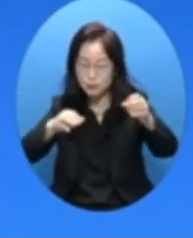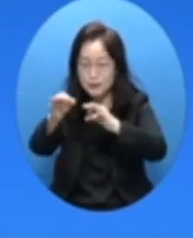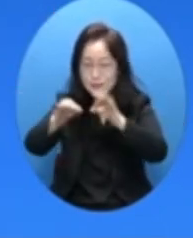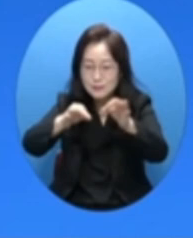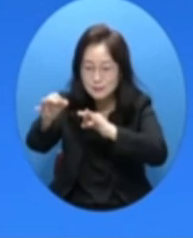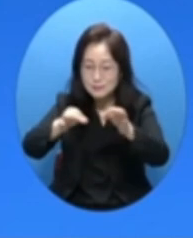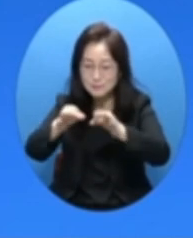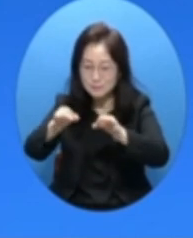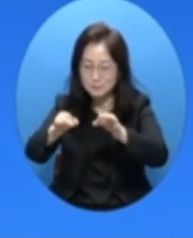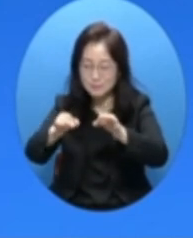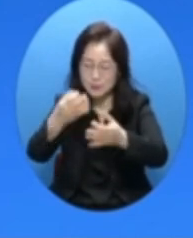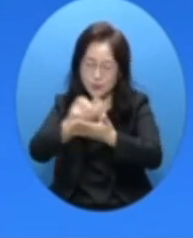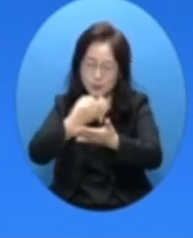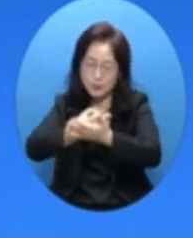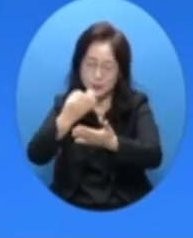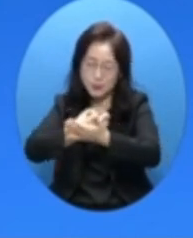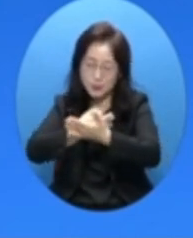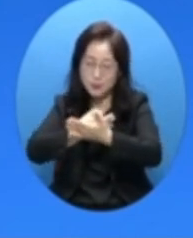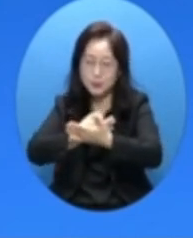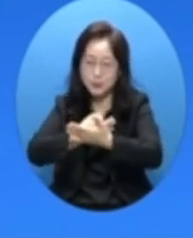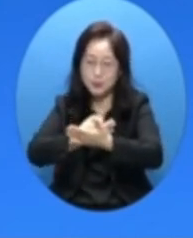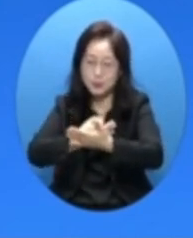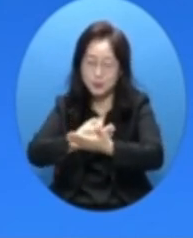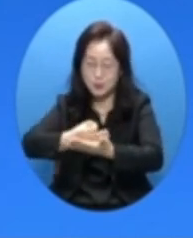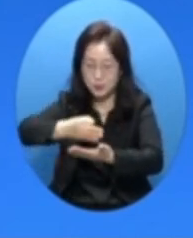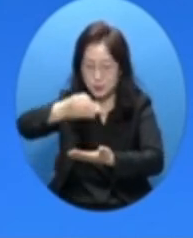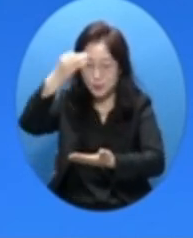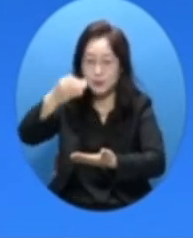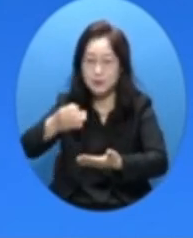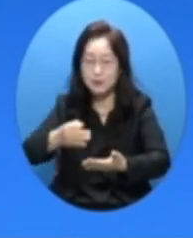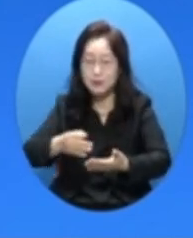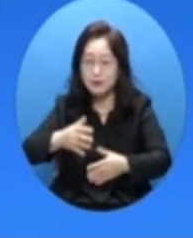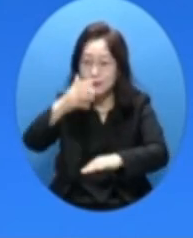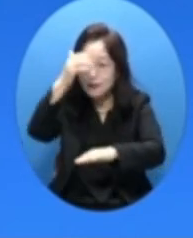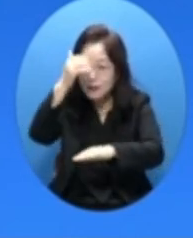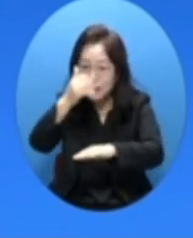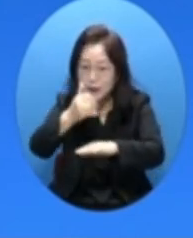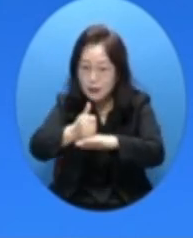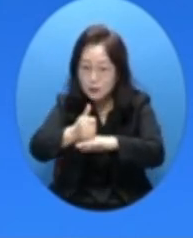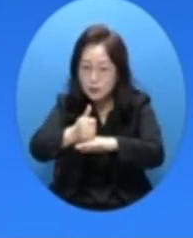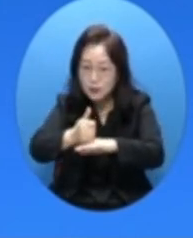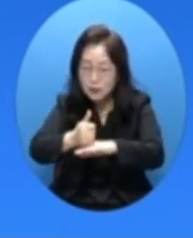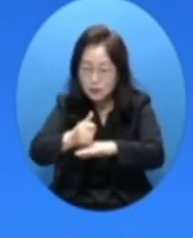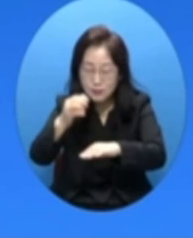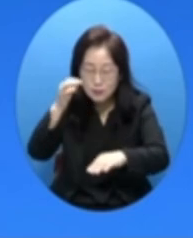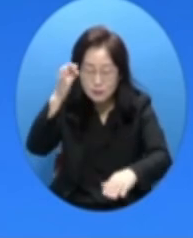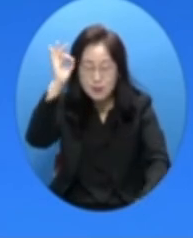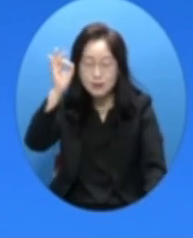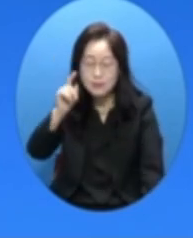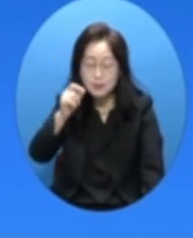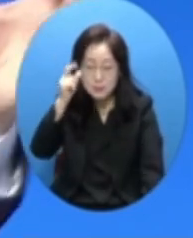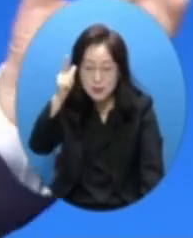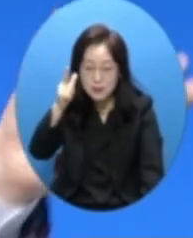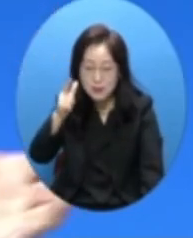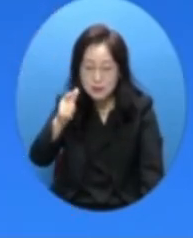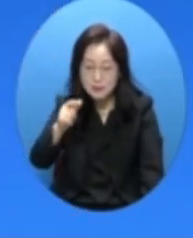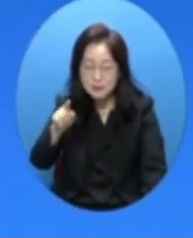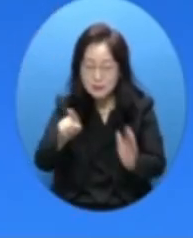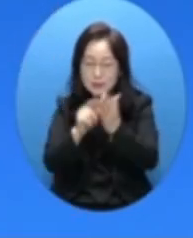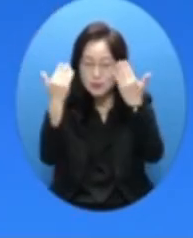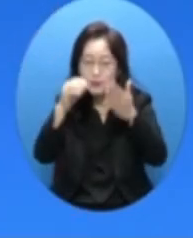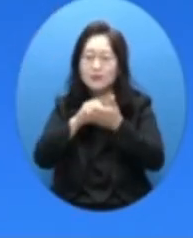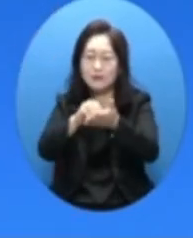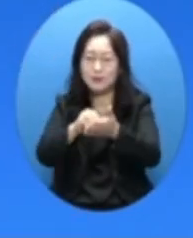돈을 많이 벌게 되었습니다 주님의 부르심을 깨닫고 신학교에 들어가서 공부하고 목사가 되고 그리고 자기